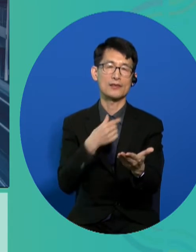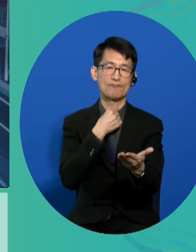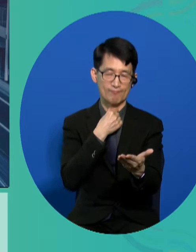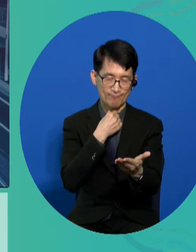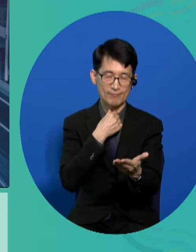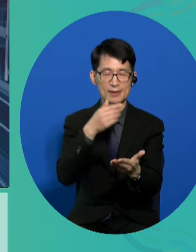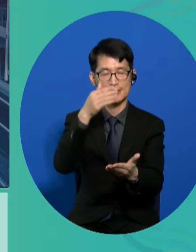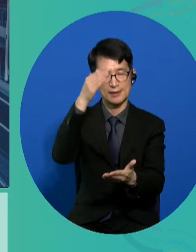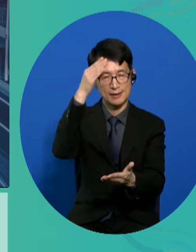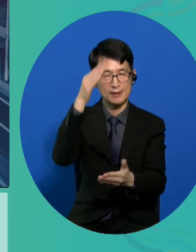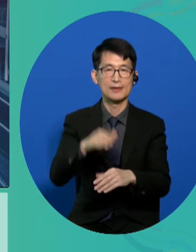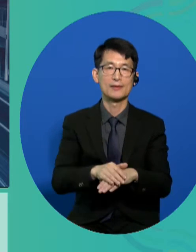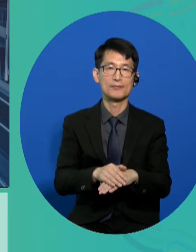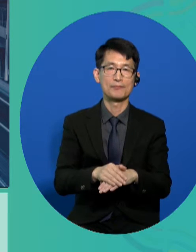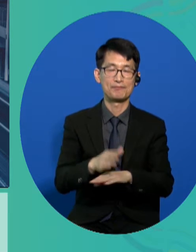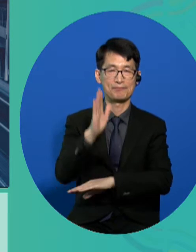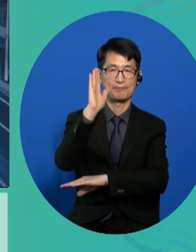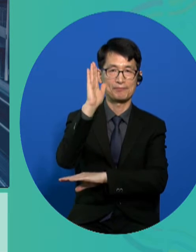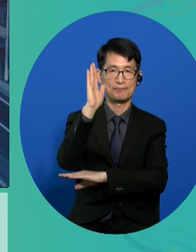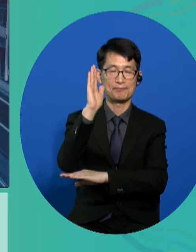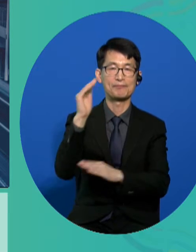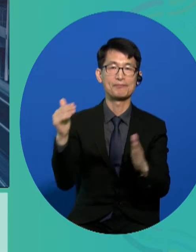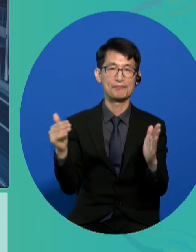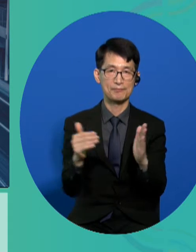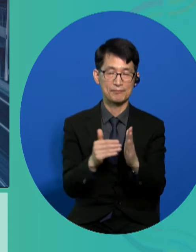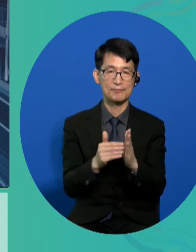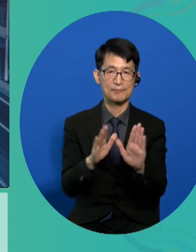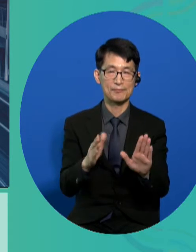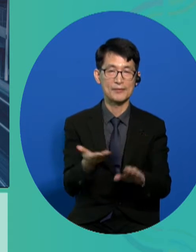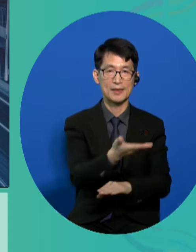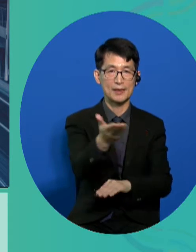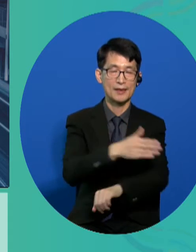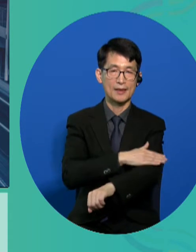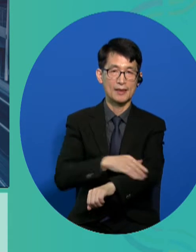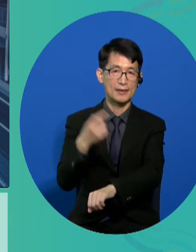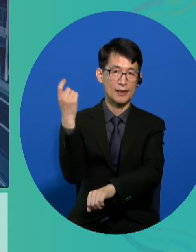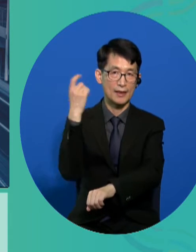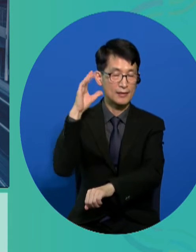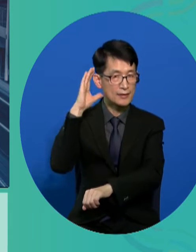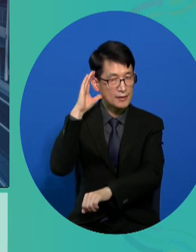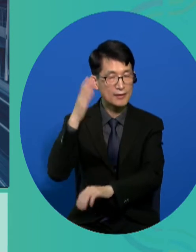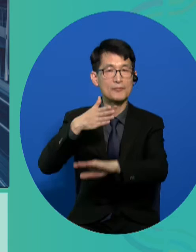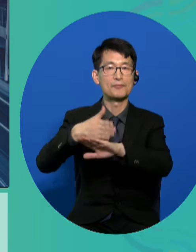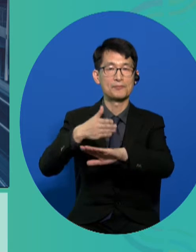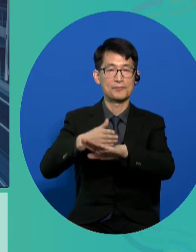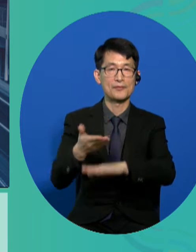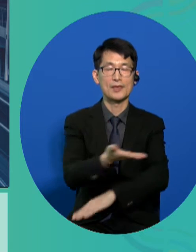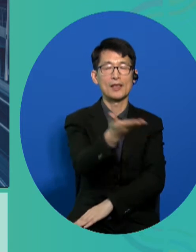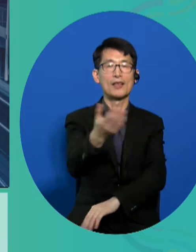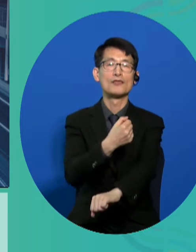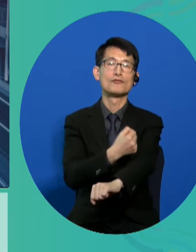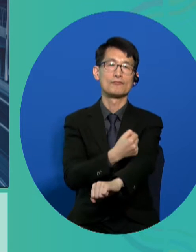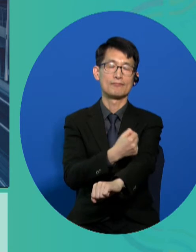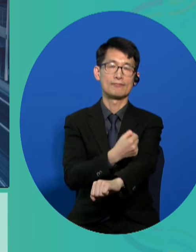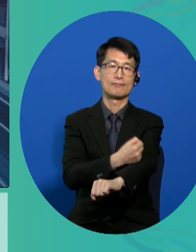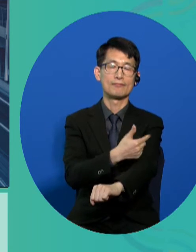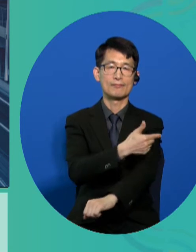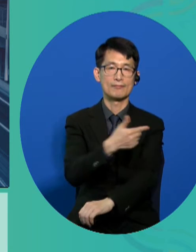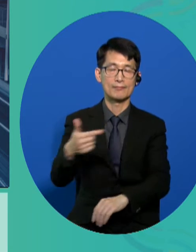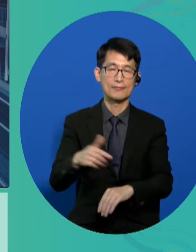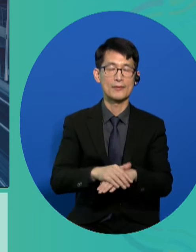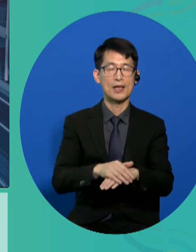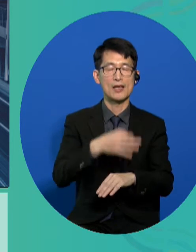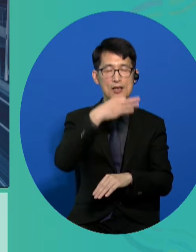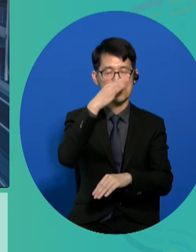희망합니다. 이것으로 마치도록 하겠고요. 경청해 주셔서 감사드리고 또 여러분들의 노고를 치하합니다. 생산적이고